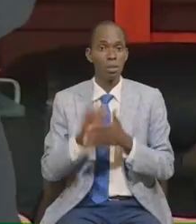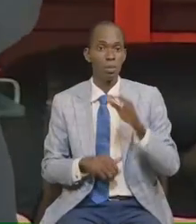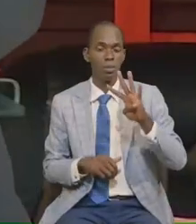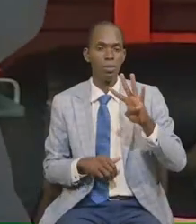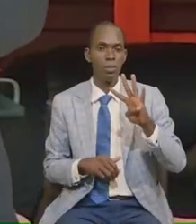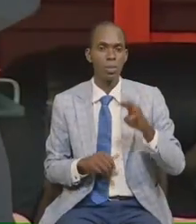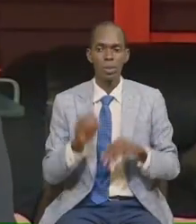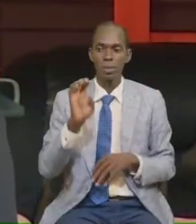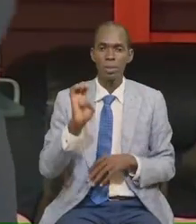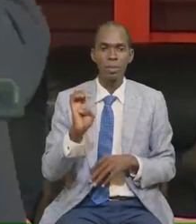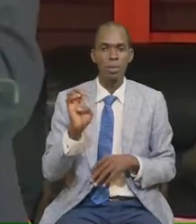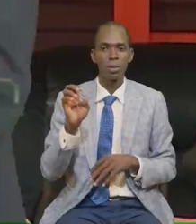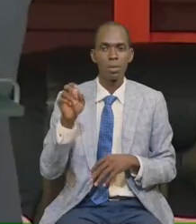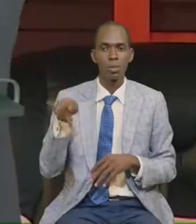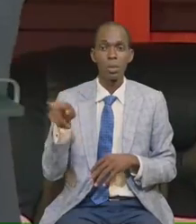Éphésiens